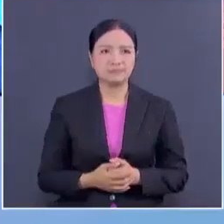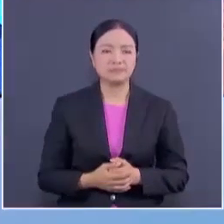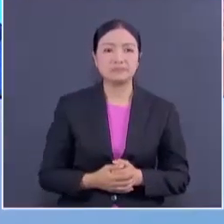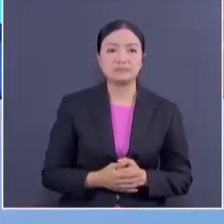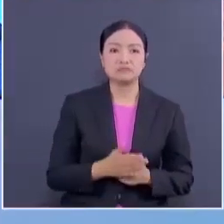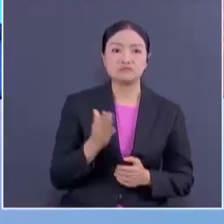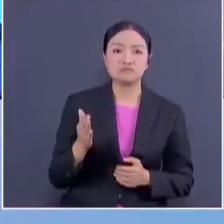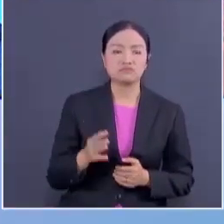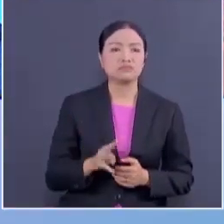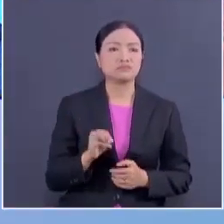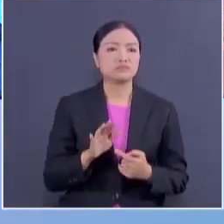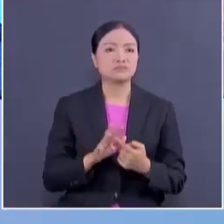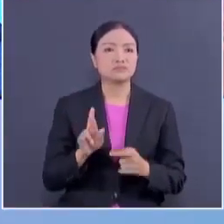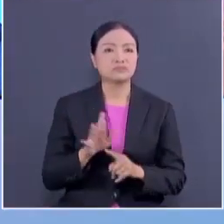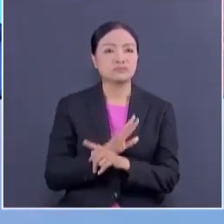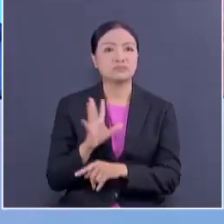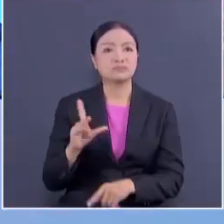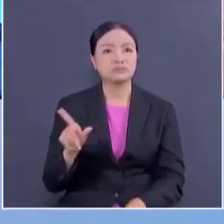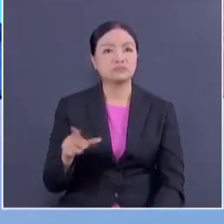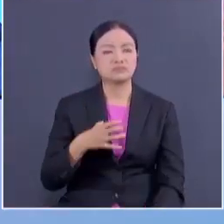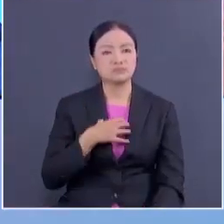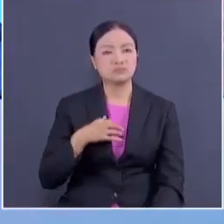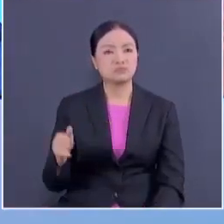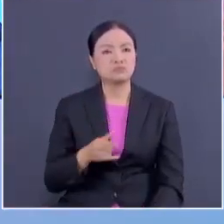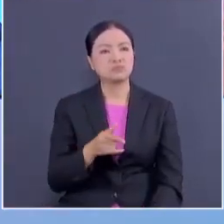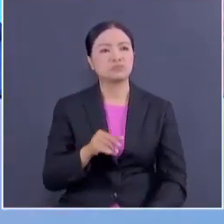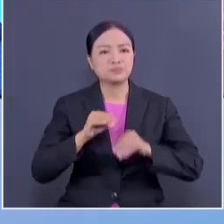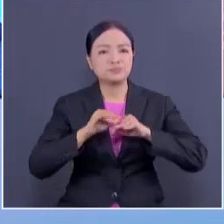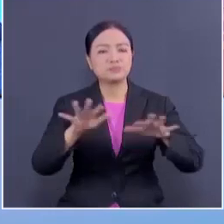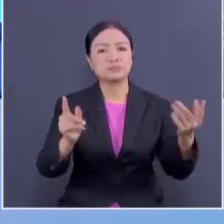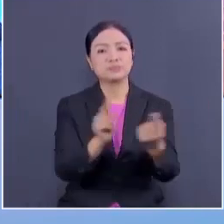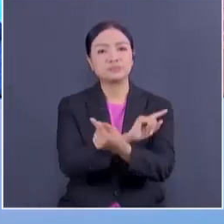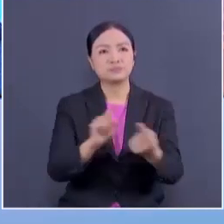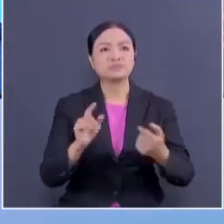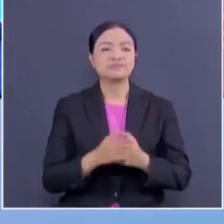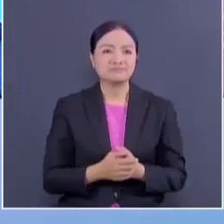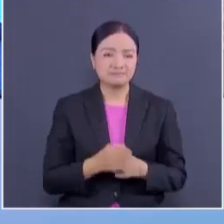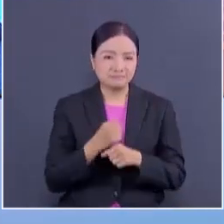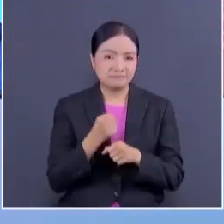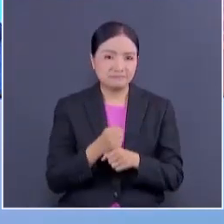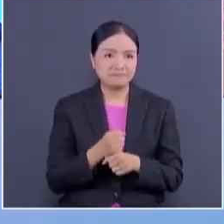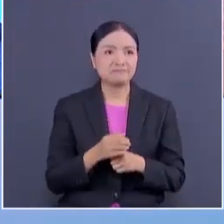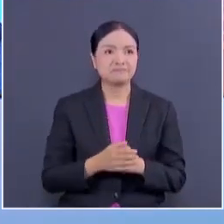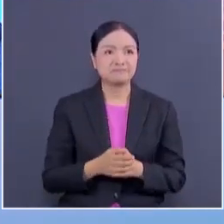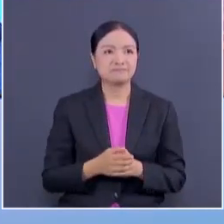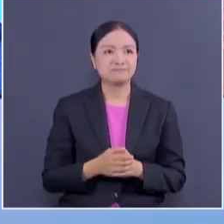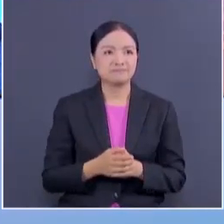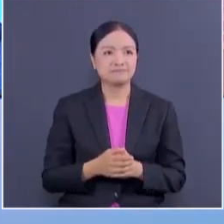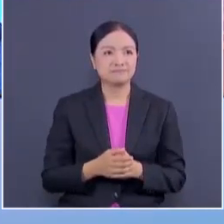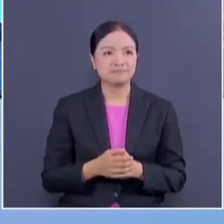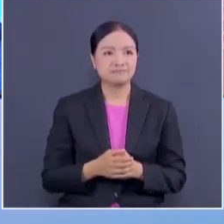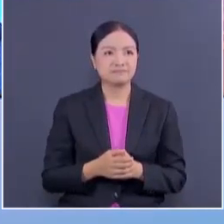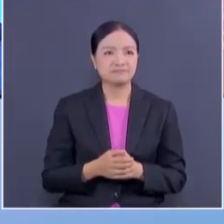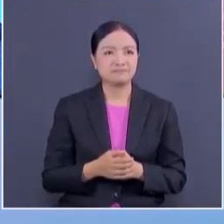ถัดมาที่พระดุมมาจุฑาวุฒินะคะที่ก็อยากเป็นอีกหนึ่งกระบอกเสียงสะท้อนสังคมค่ะก็เลยลองทำคลิปใช้เงินด้วยค่าแร